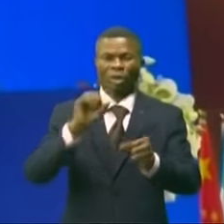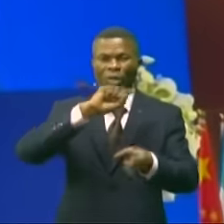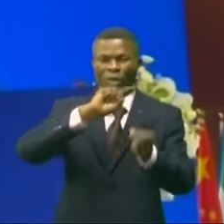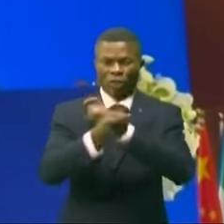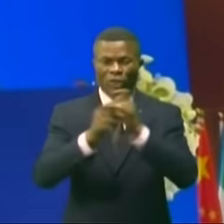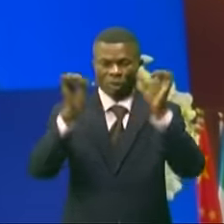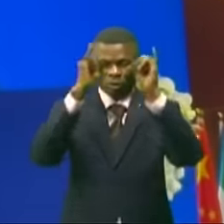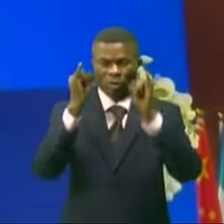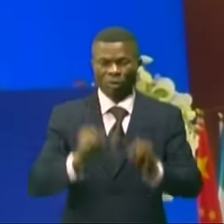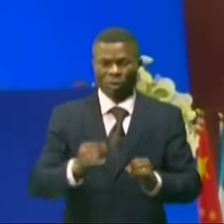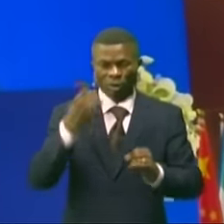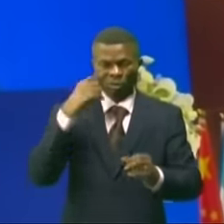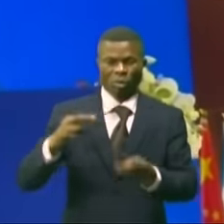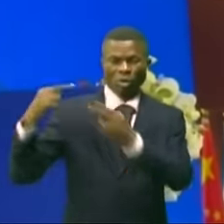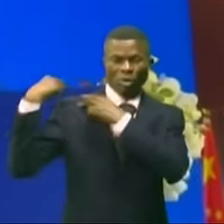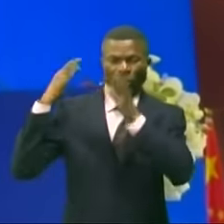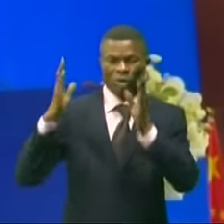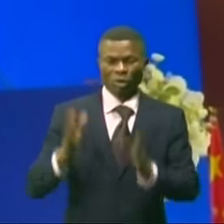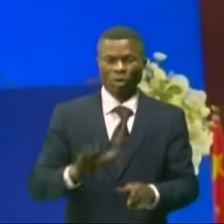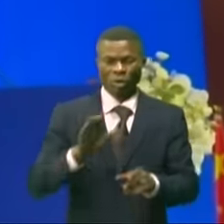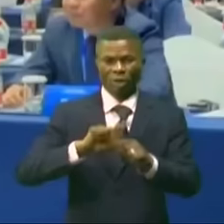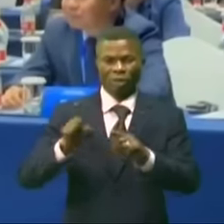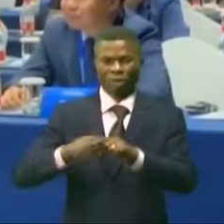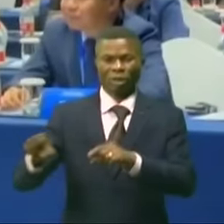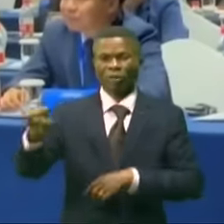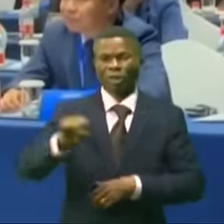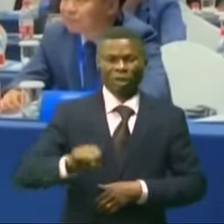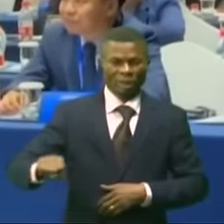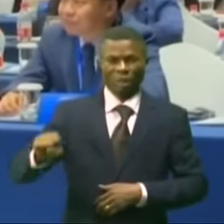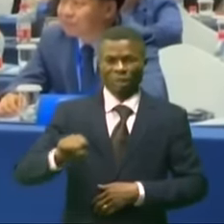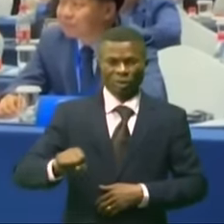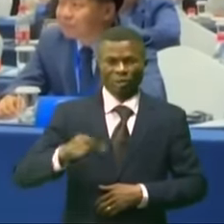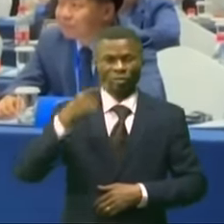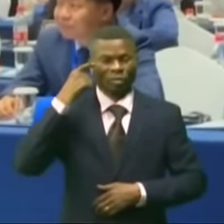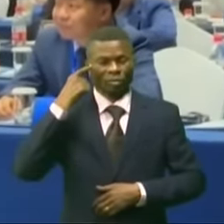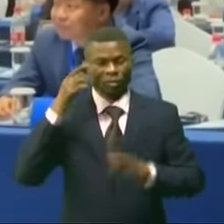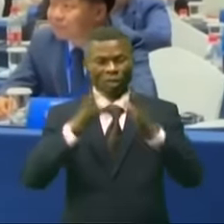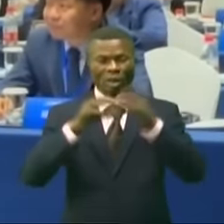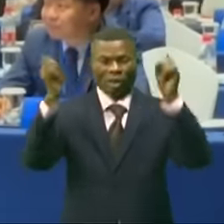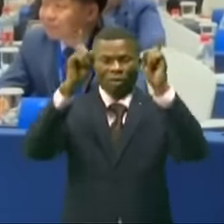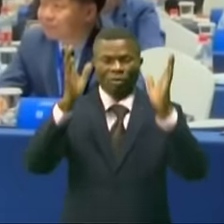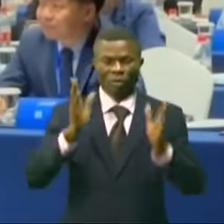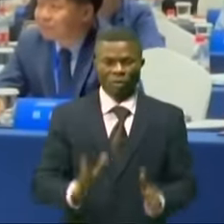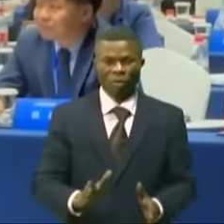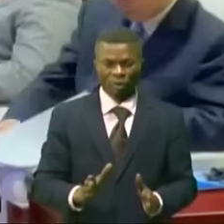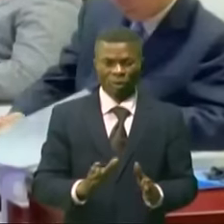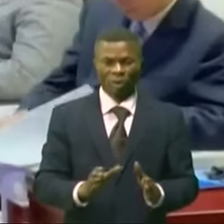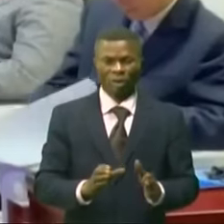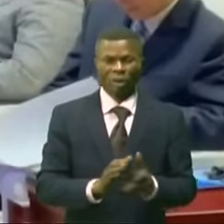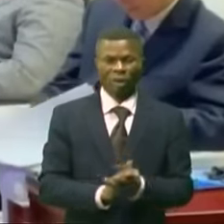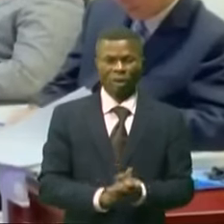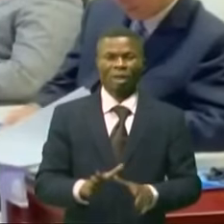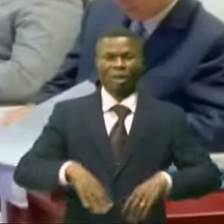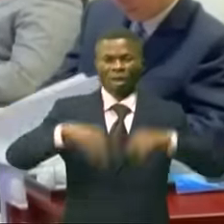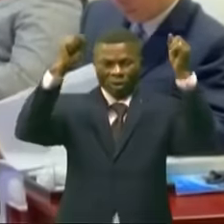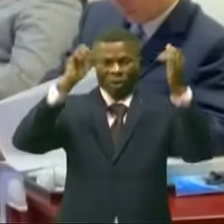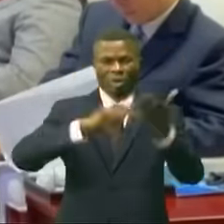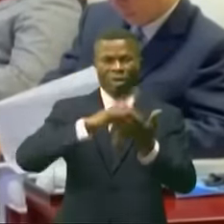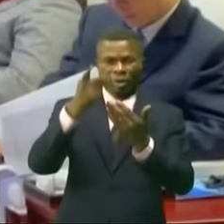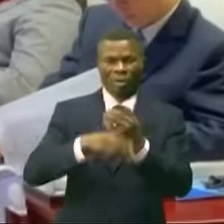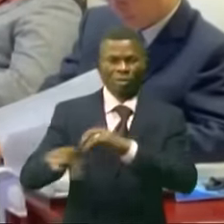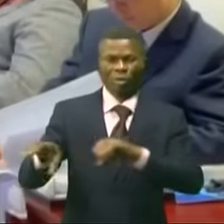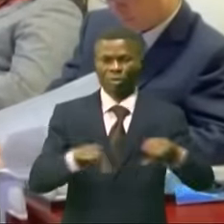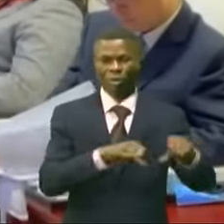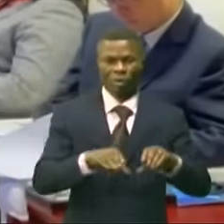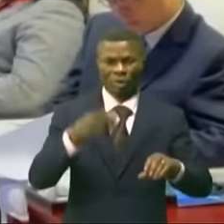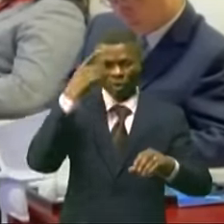numérique pour l'autonomisation de différents secteurs chinois et africains ont procédé à la validation du plan d'action